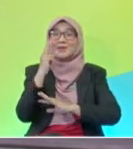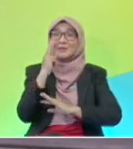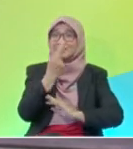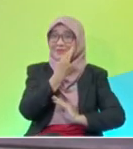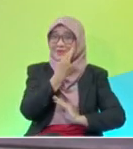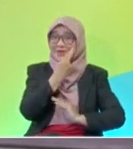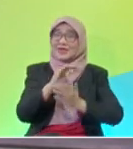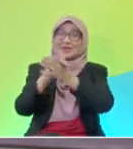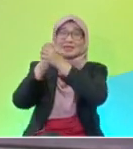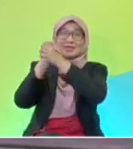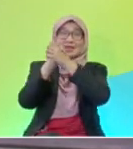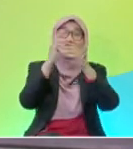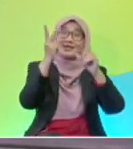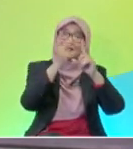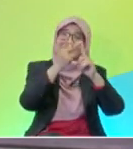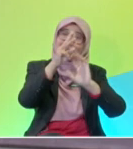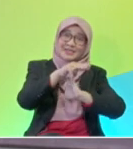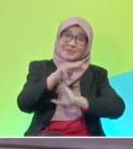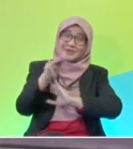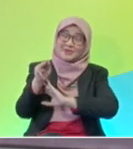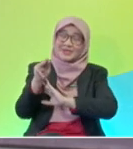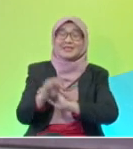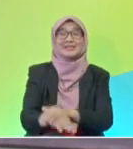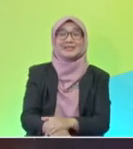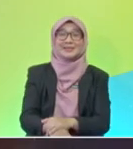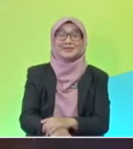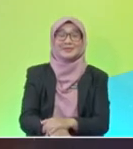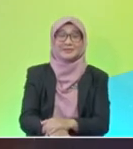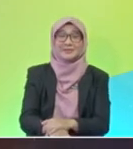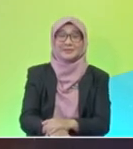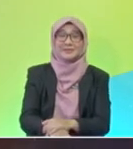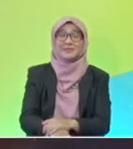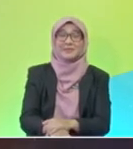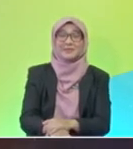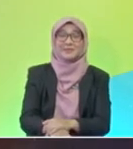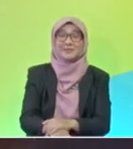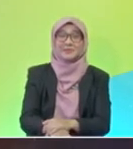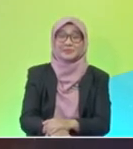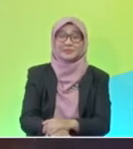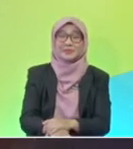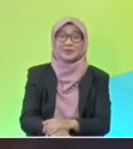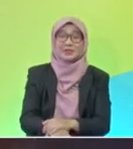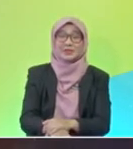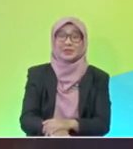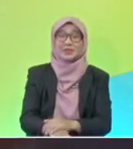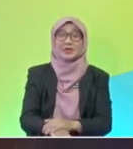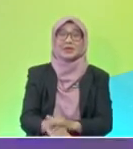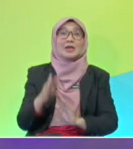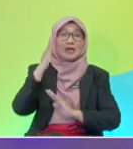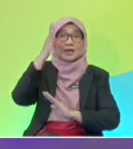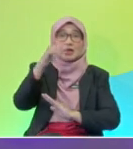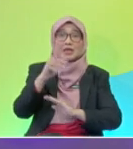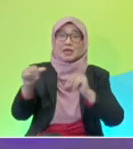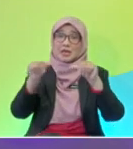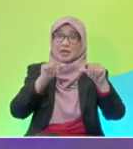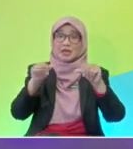anakanak murid Cikgu tahniah semua Baiklah kita akan lihat aktiviti yang seterusnya jika ada